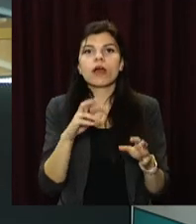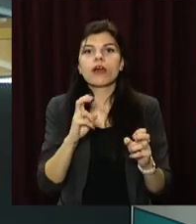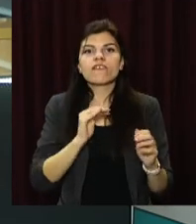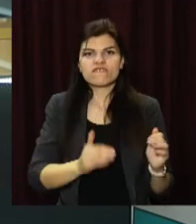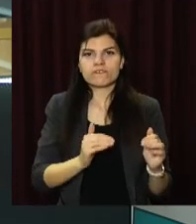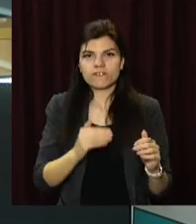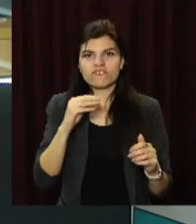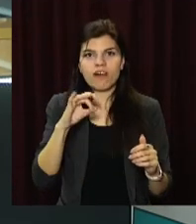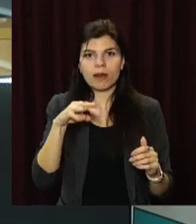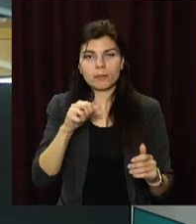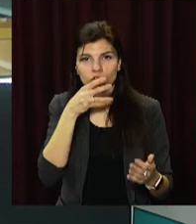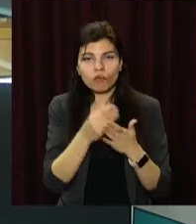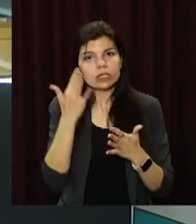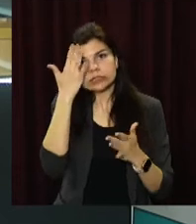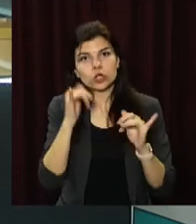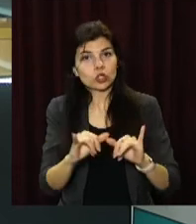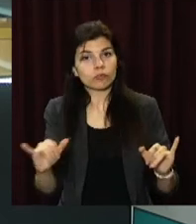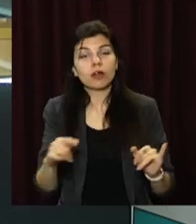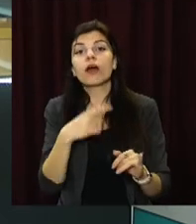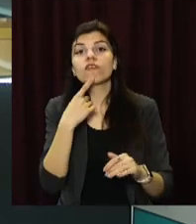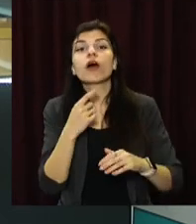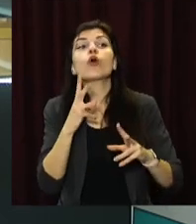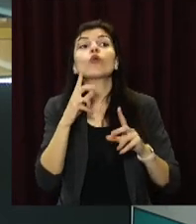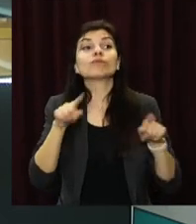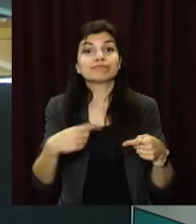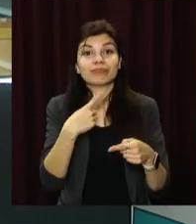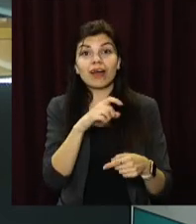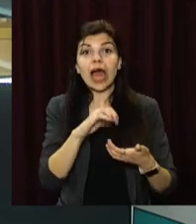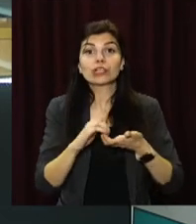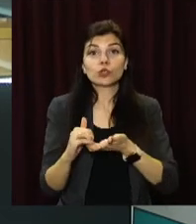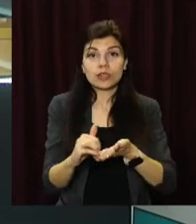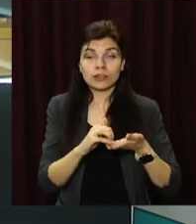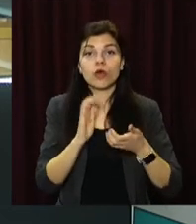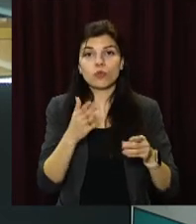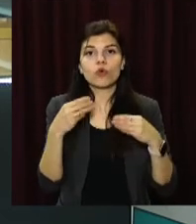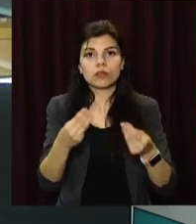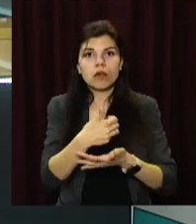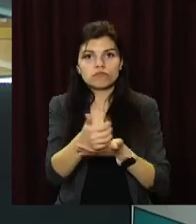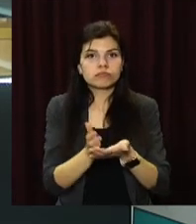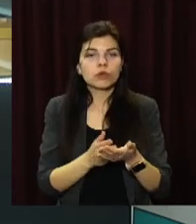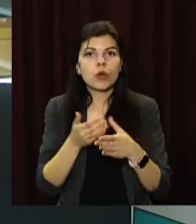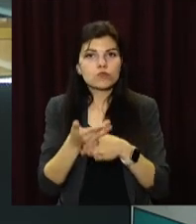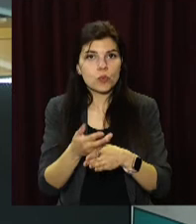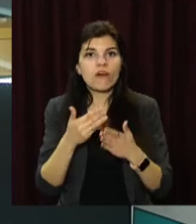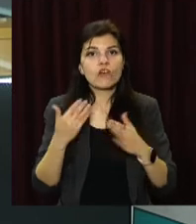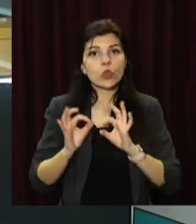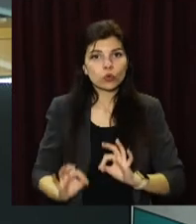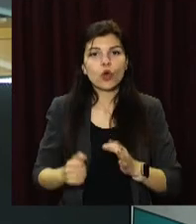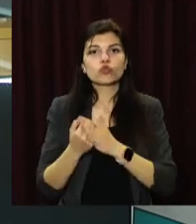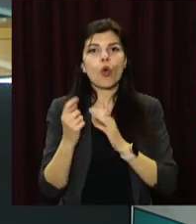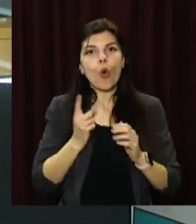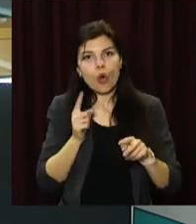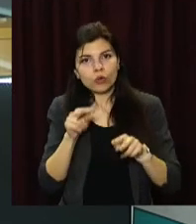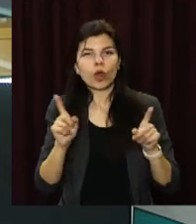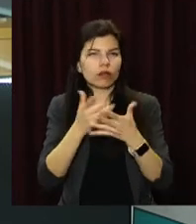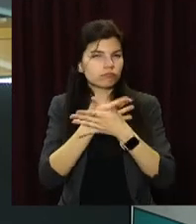який прагне розвиватися. За словами засновників, в асоціації надаватимуть спектр різних послуг – від юридичних до охоронних.